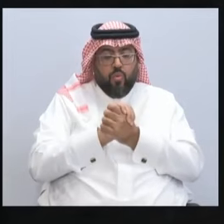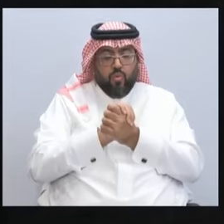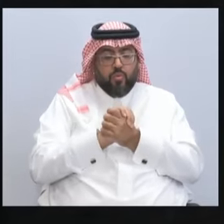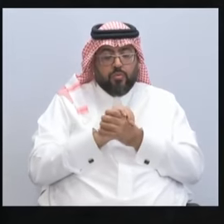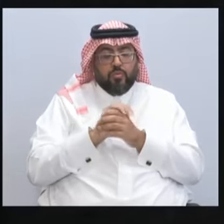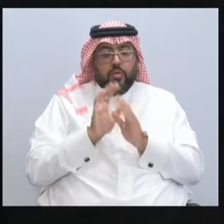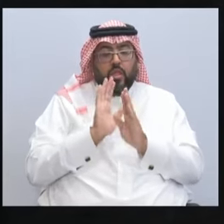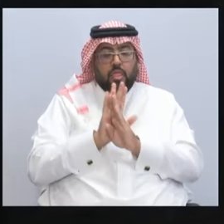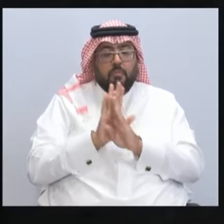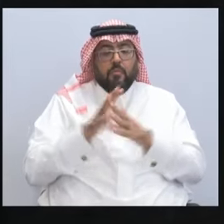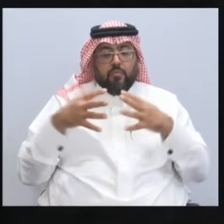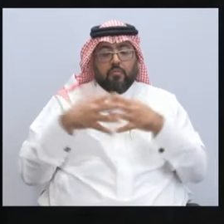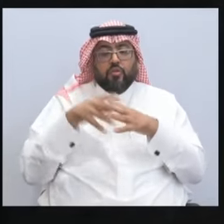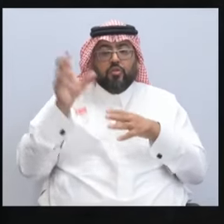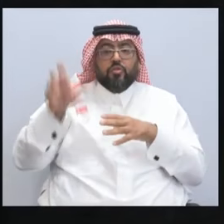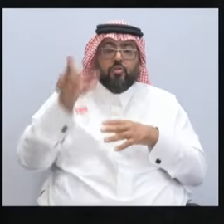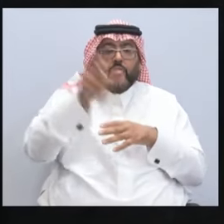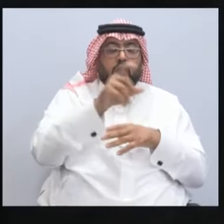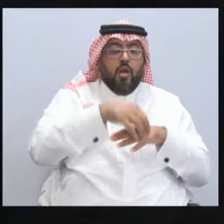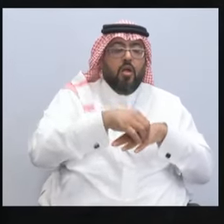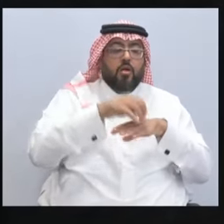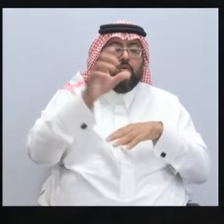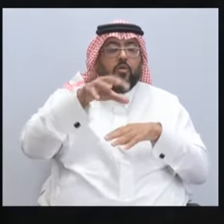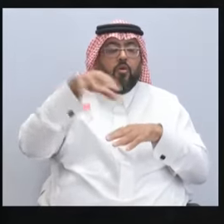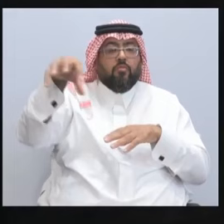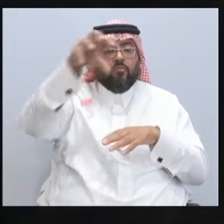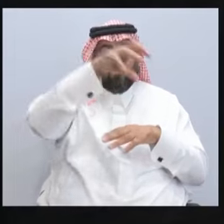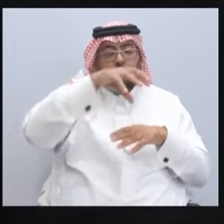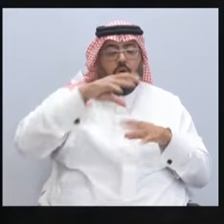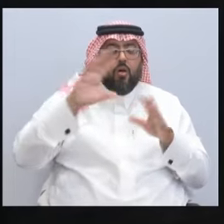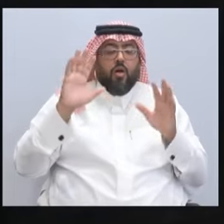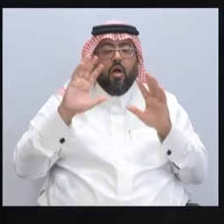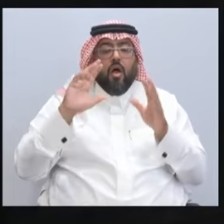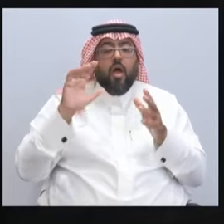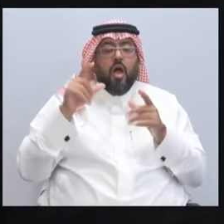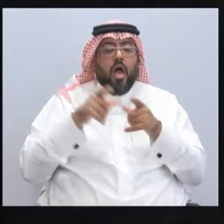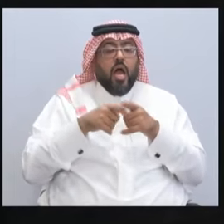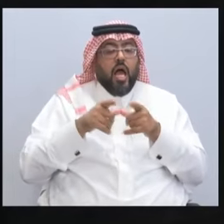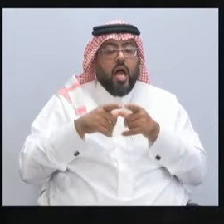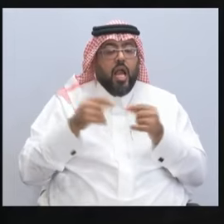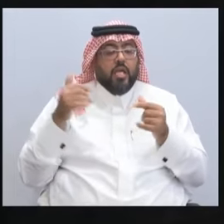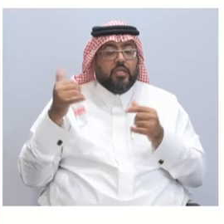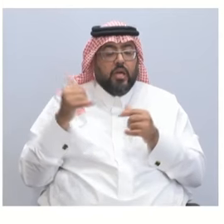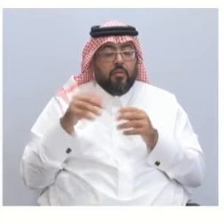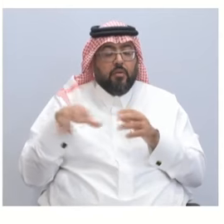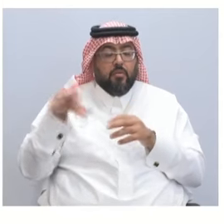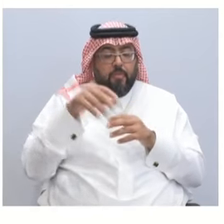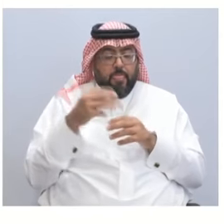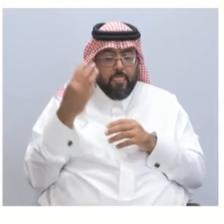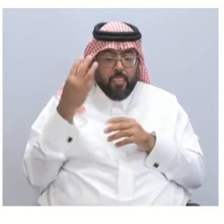التعاون بين شعوب مجلس التعاون لدول الخليج العربي ثلاثه